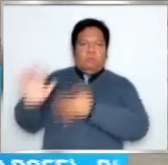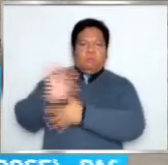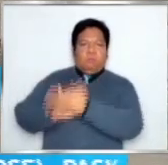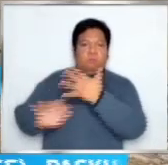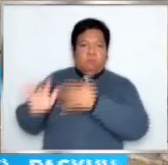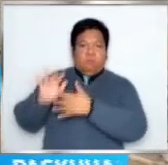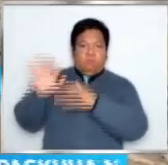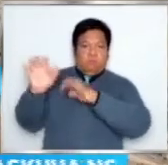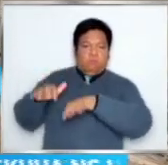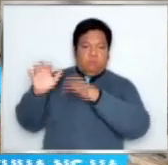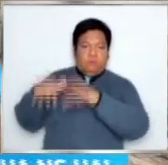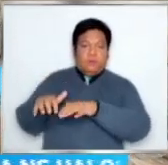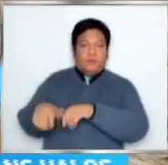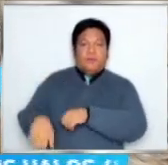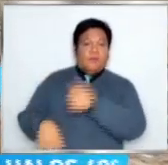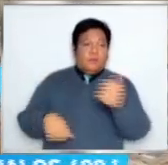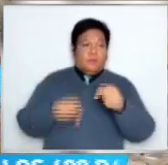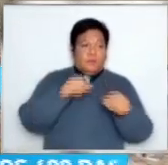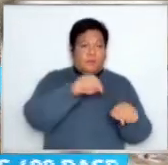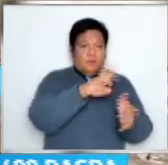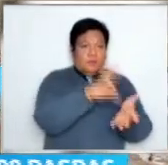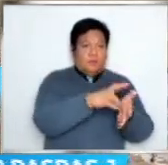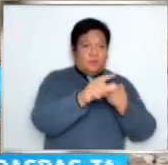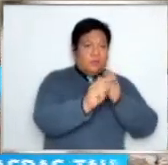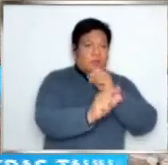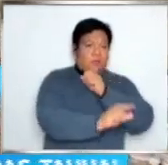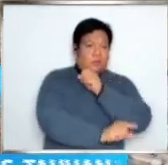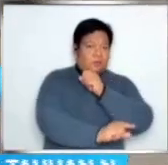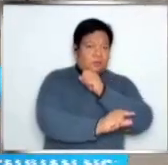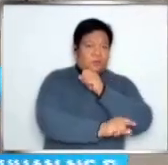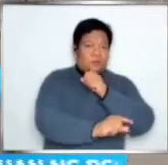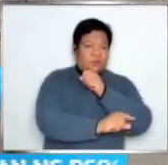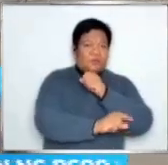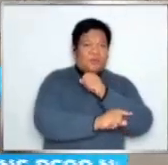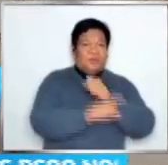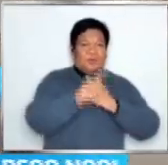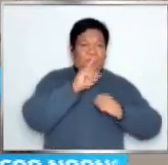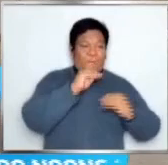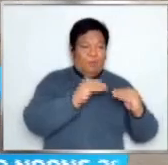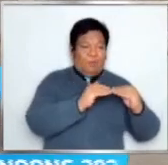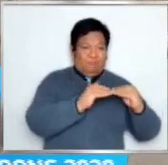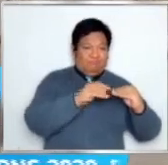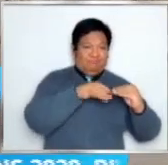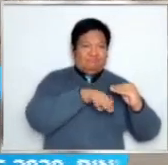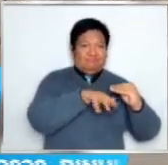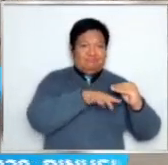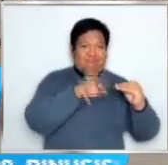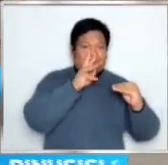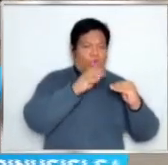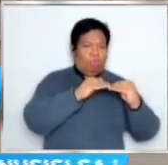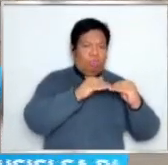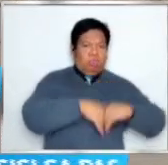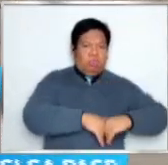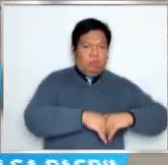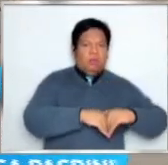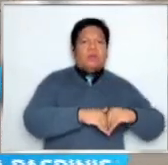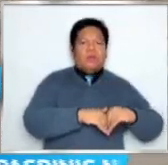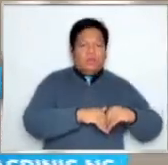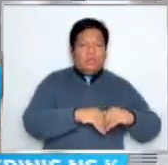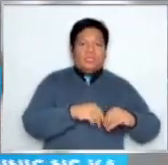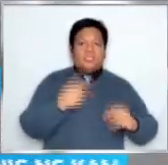naman, isang spillway ang nawasak ng rumaragasang tubig. Hindi ito madaanan ng mga motorista at ng mga